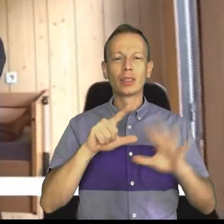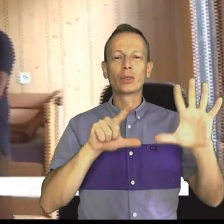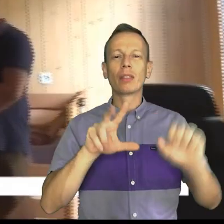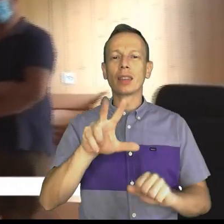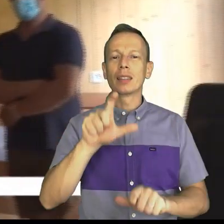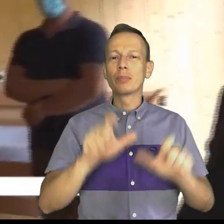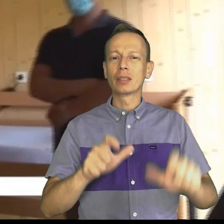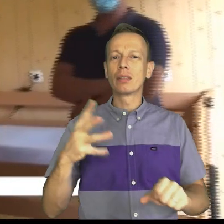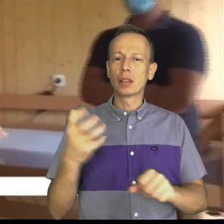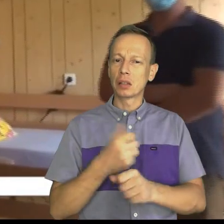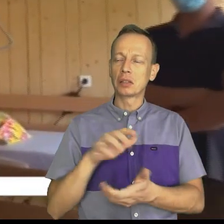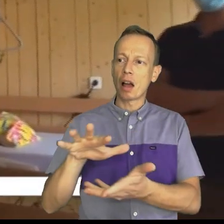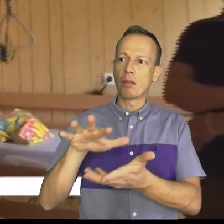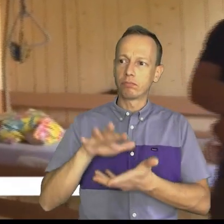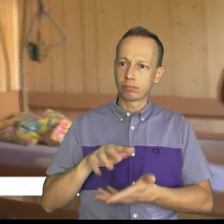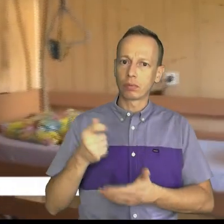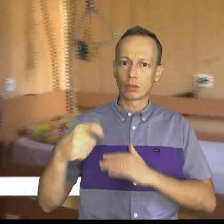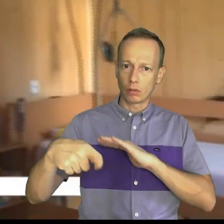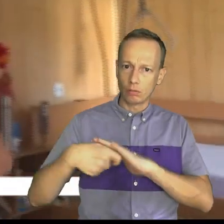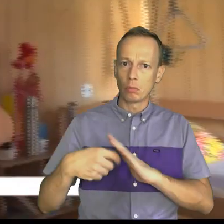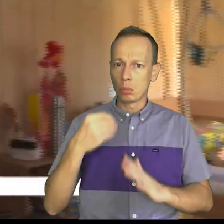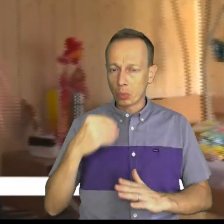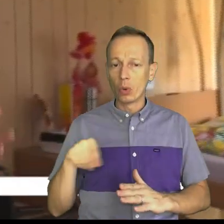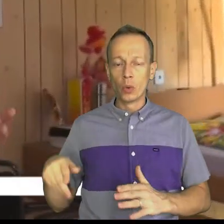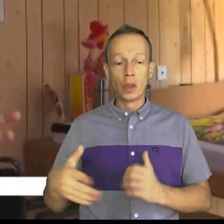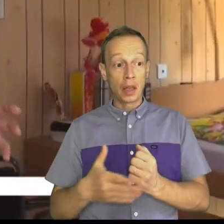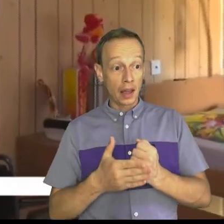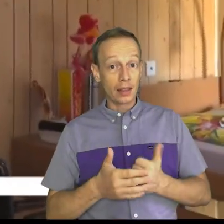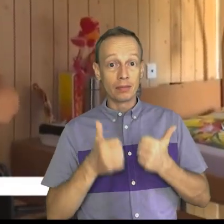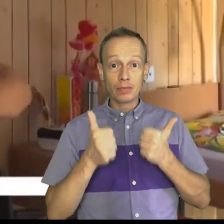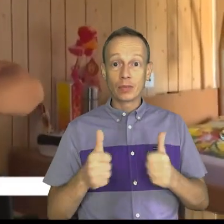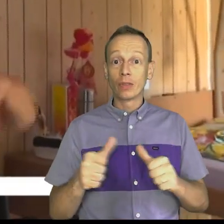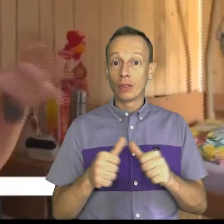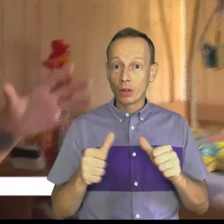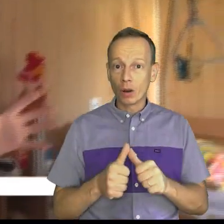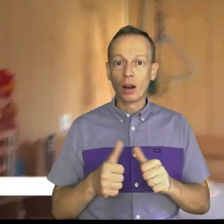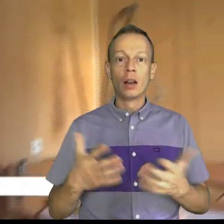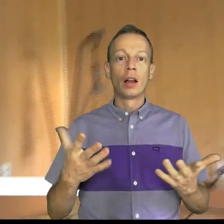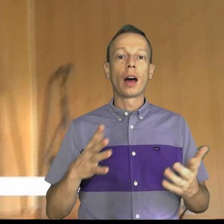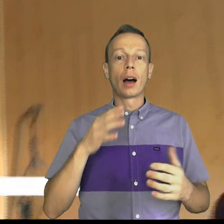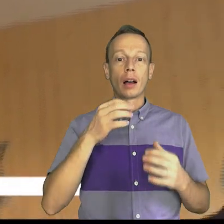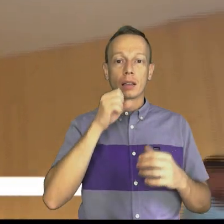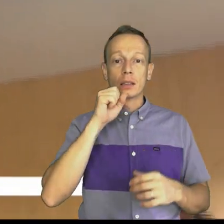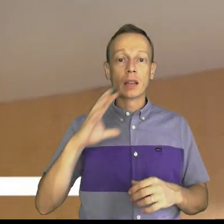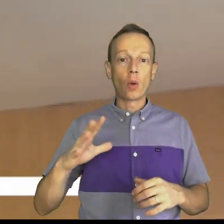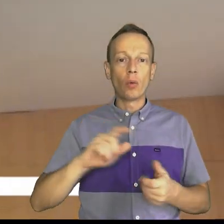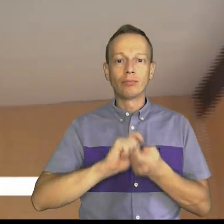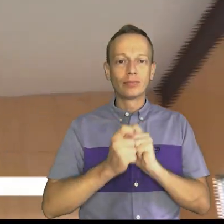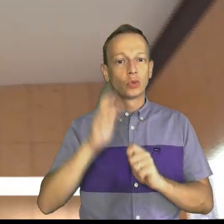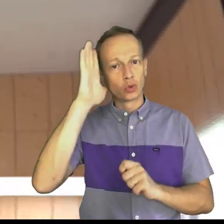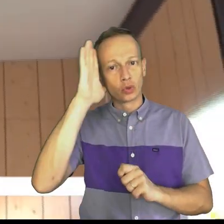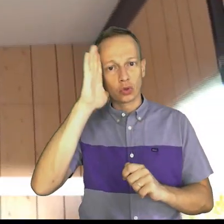prime. Il fait partie de ces 73 personnes à en avoir bénéficié. Et grâce à cette aide, il a pu transformer une salle à manger en une chambre